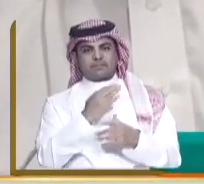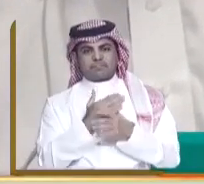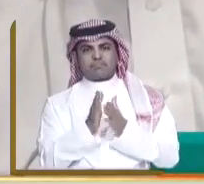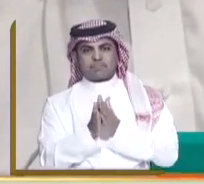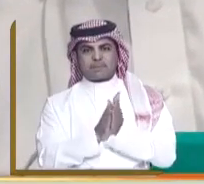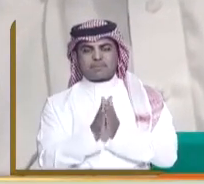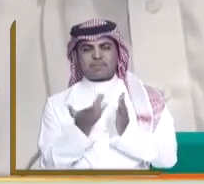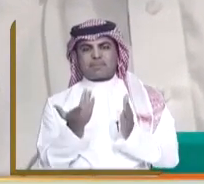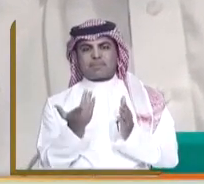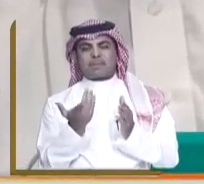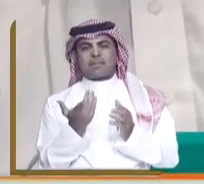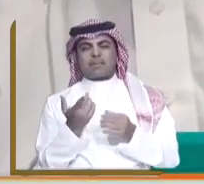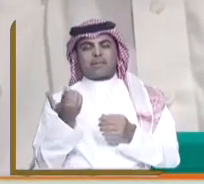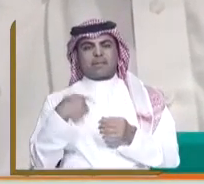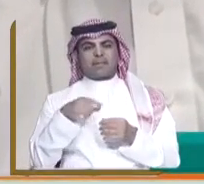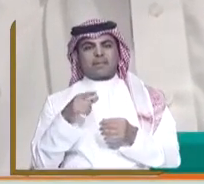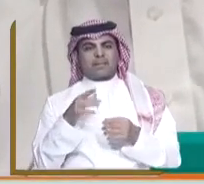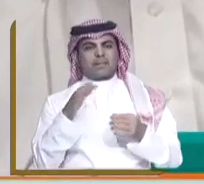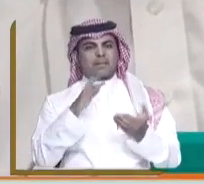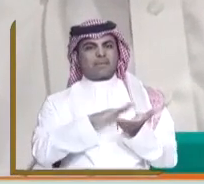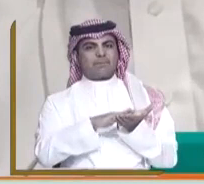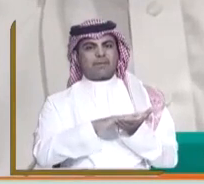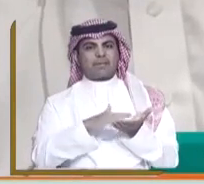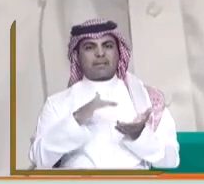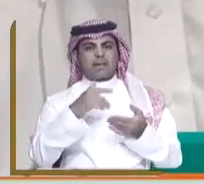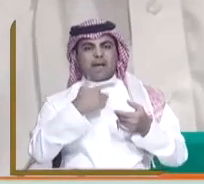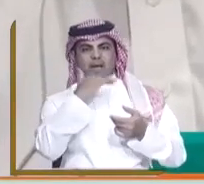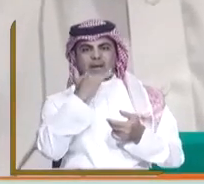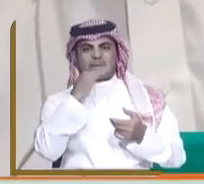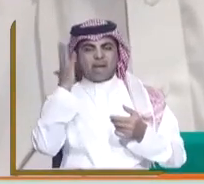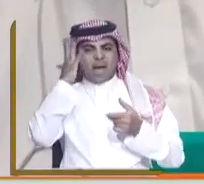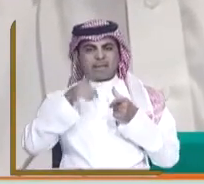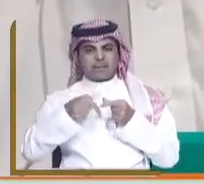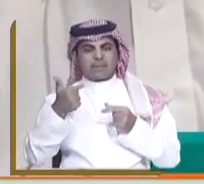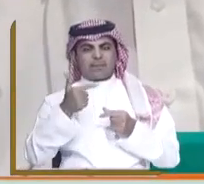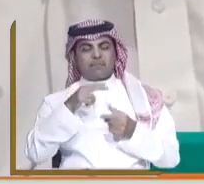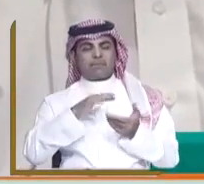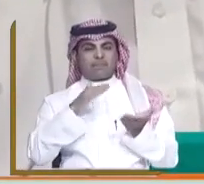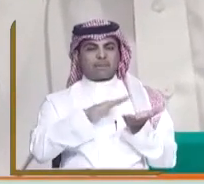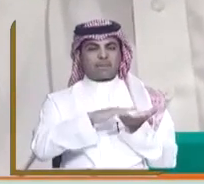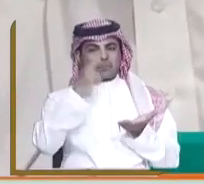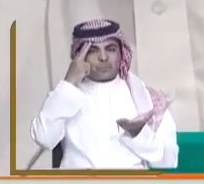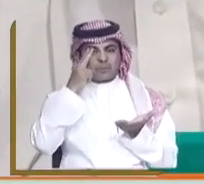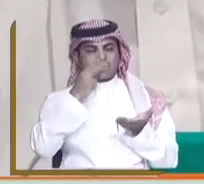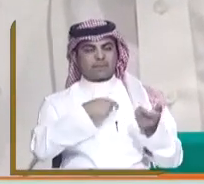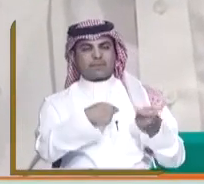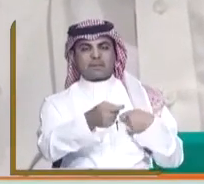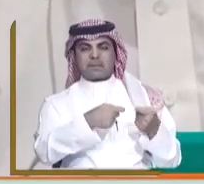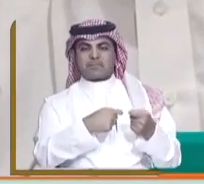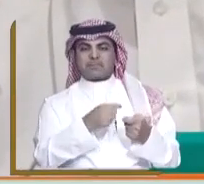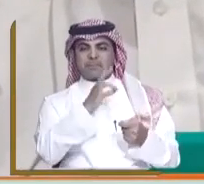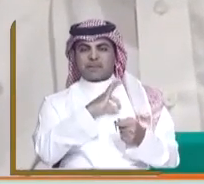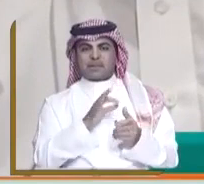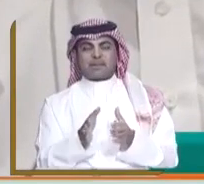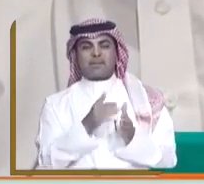يغطوا الشرق الاوسط من خلال تواجدهم في اقتصاد قوي كاقتصاد المملكه العربيه السعوديه في ظني ان